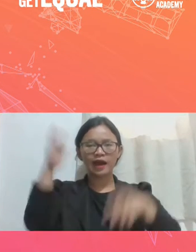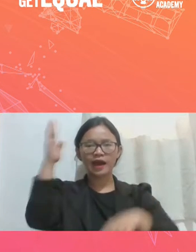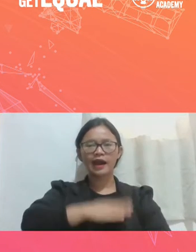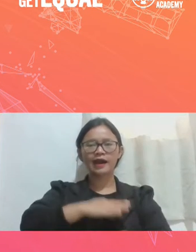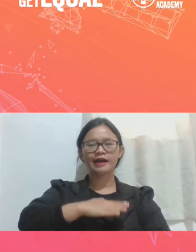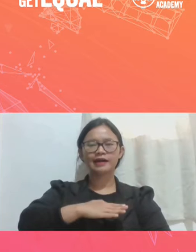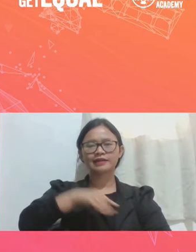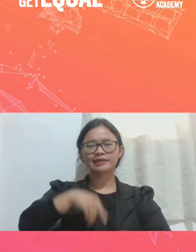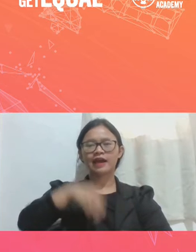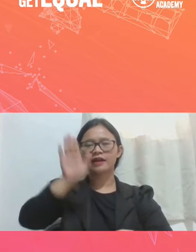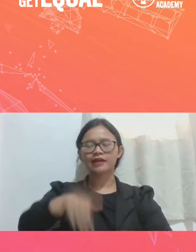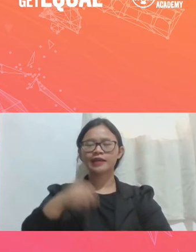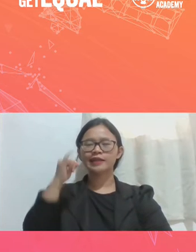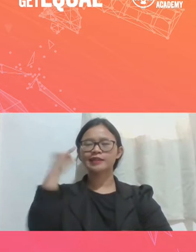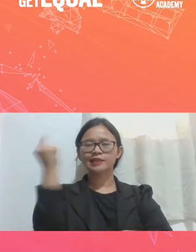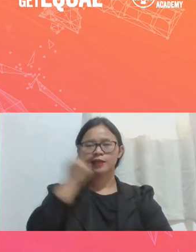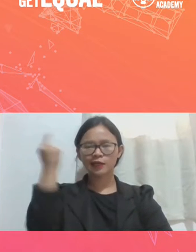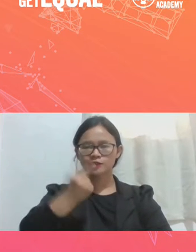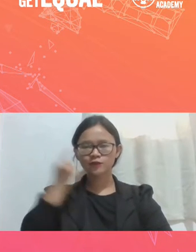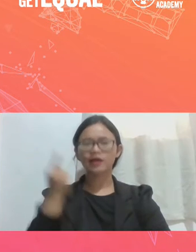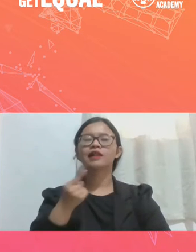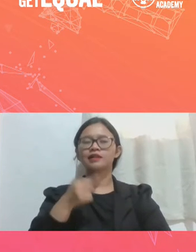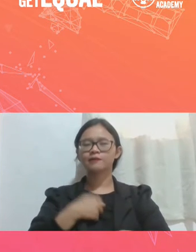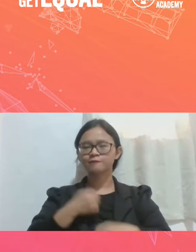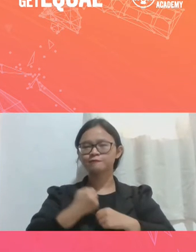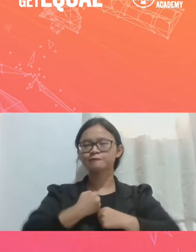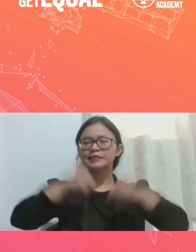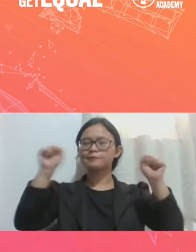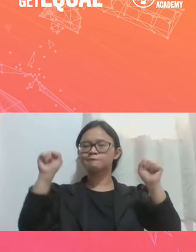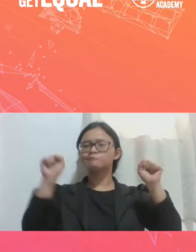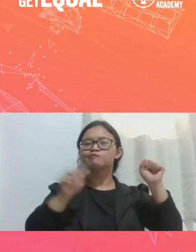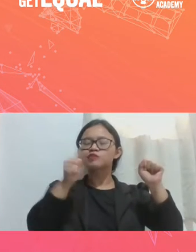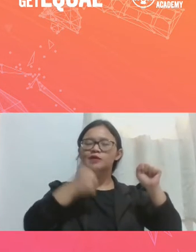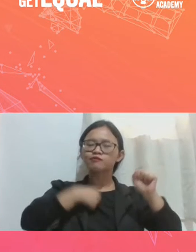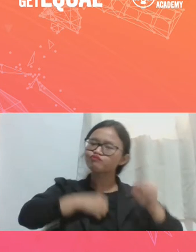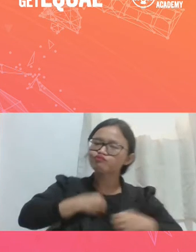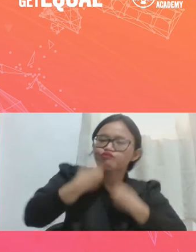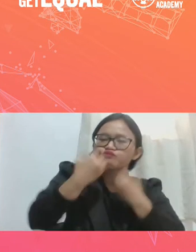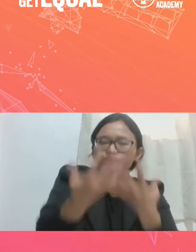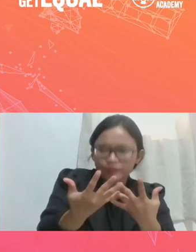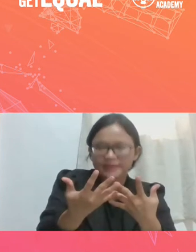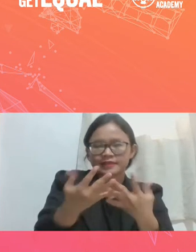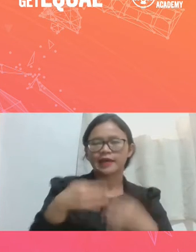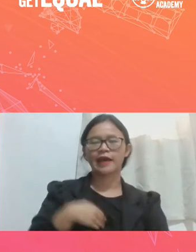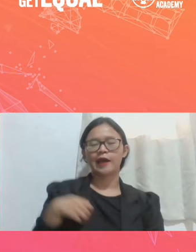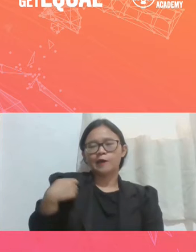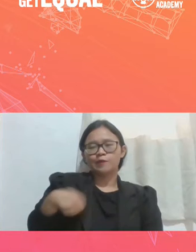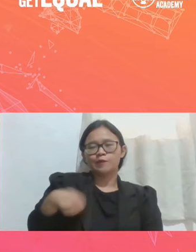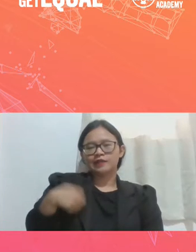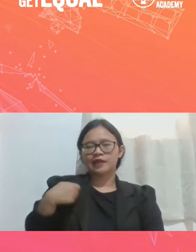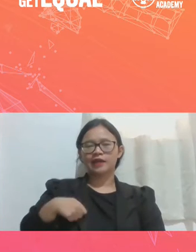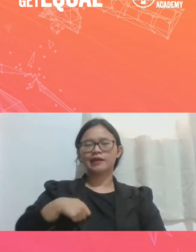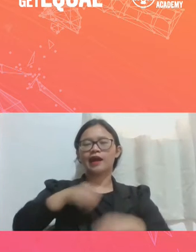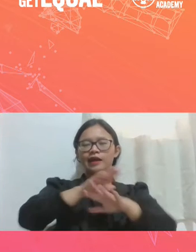Online, Kebebasan Berekspresi, dan Terbebas dari Kekerasan Online. Selamat datang kepada perwakilan Kementerian Pemberdayaan Perempuan dan